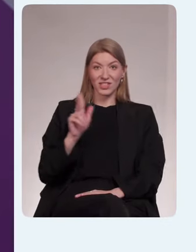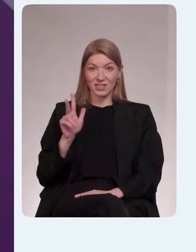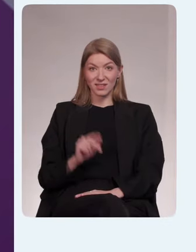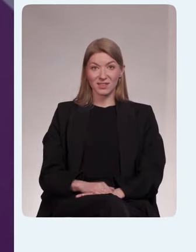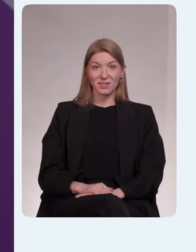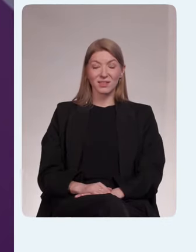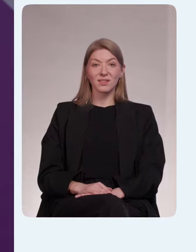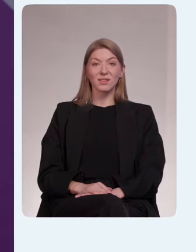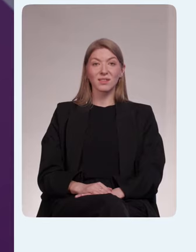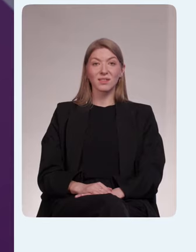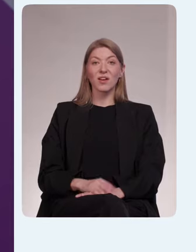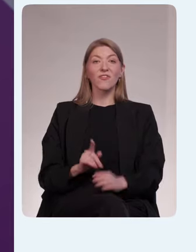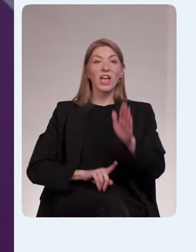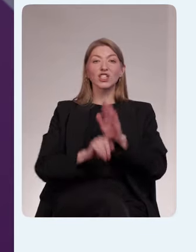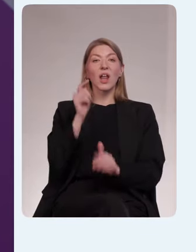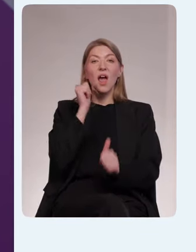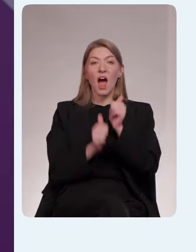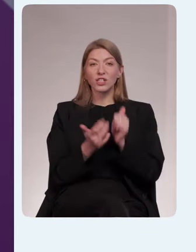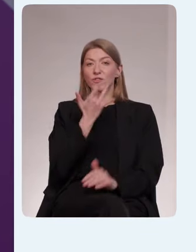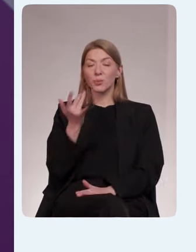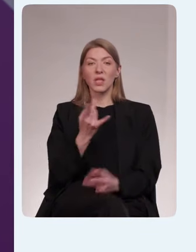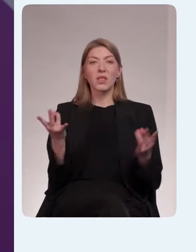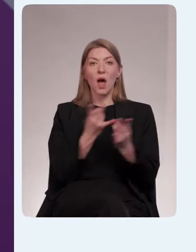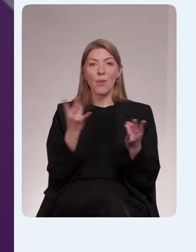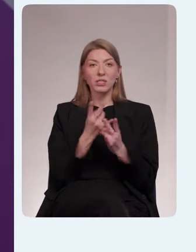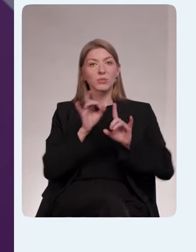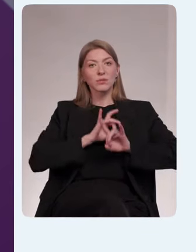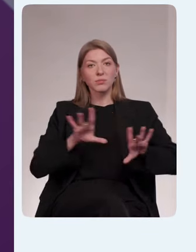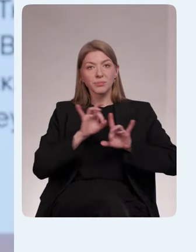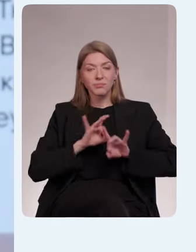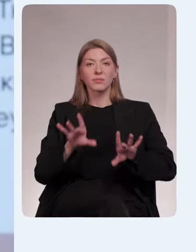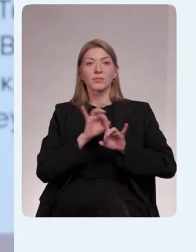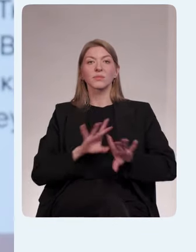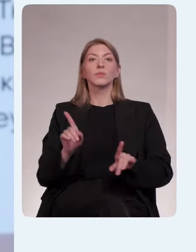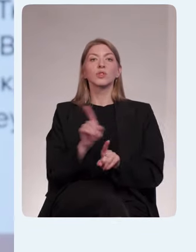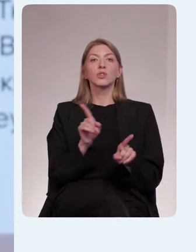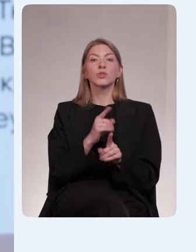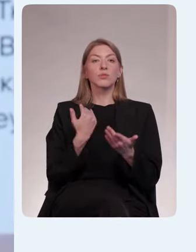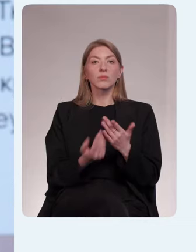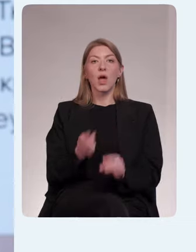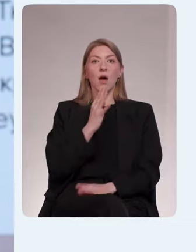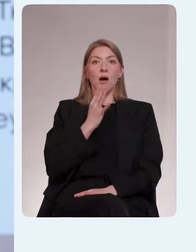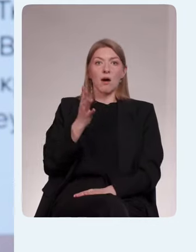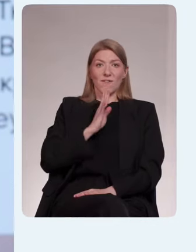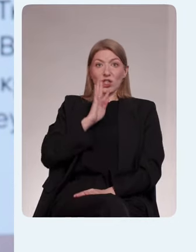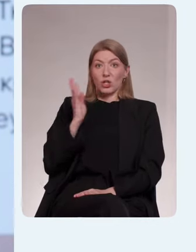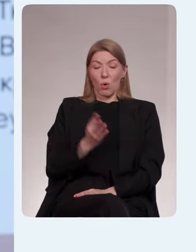Насмотрелись? Так, начале каждого выступления мне необходимо объяснить, почему я киборг, да? Четыре года отказала от правой стороны